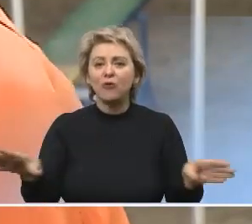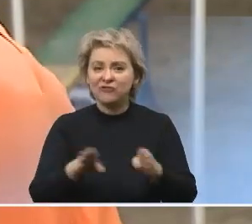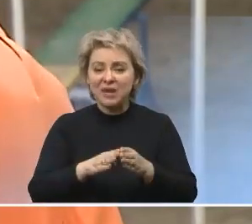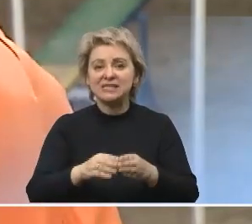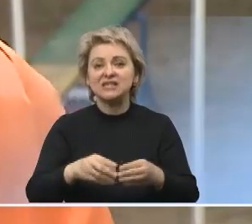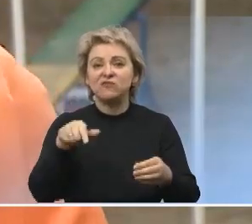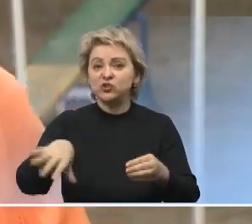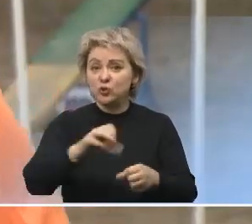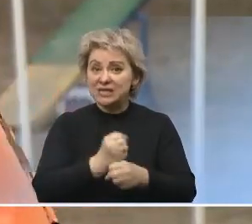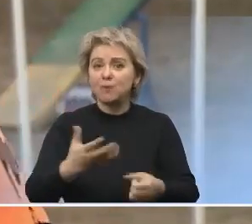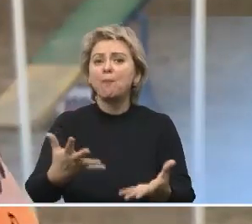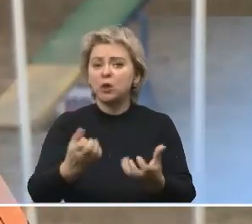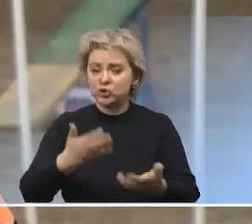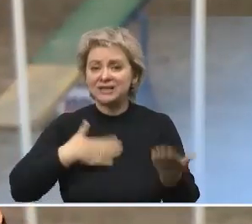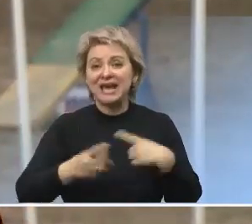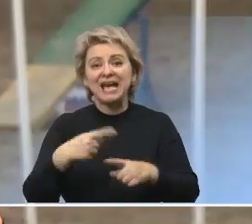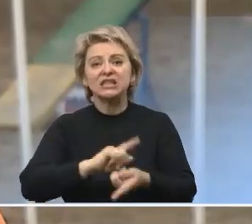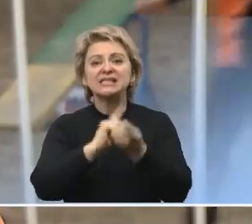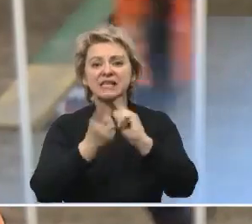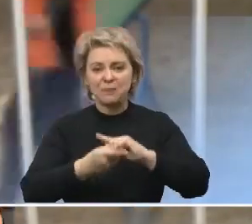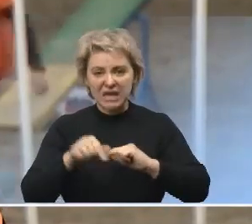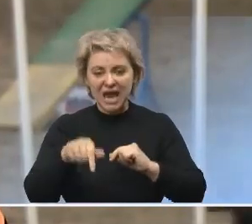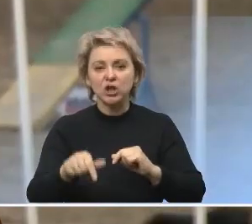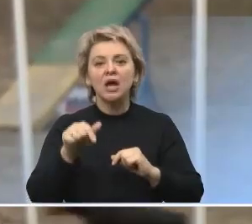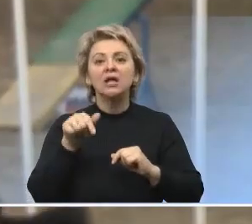ней получает радость, вот это заменяет